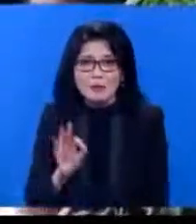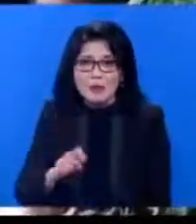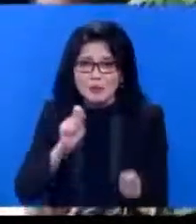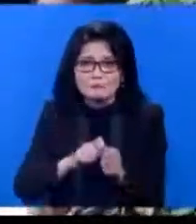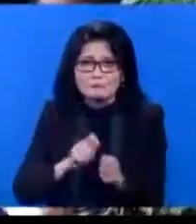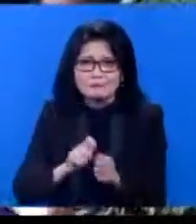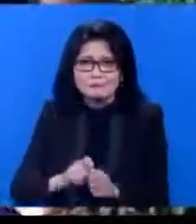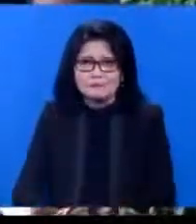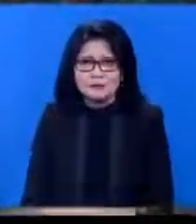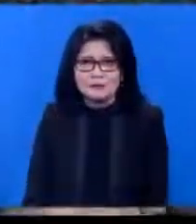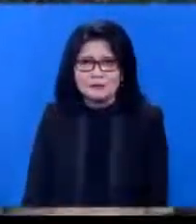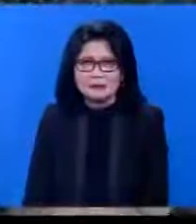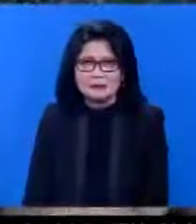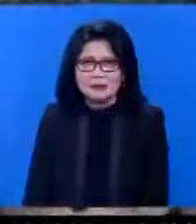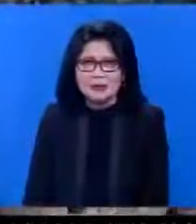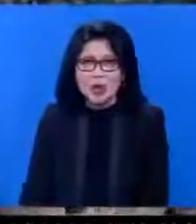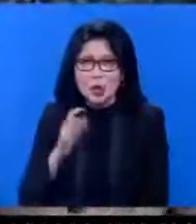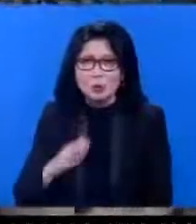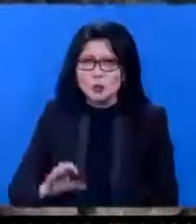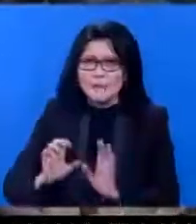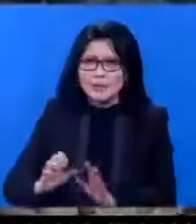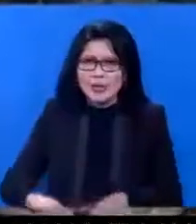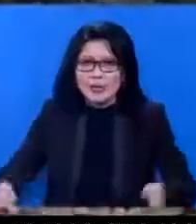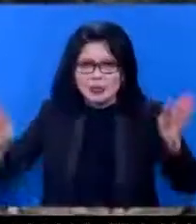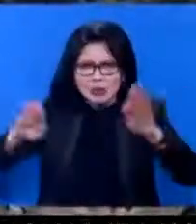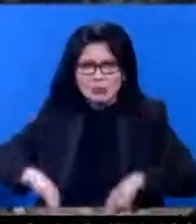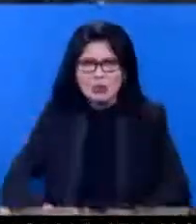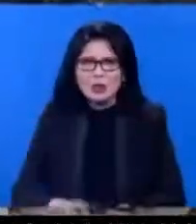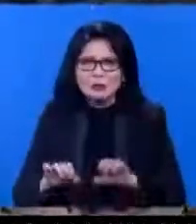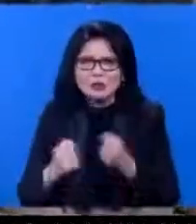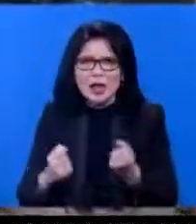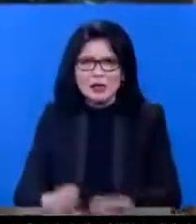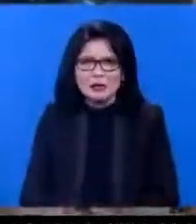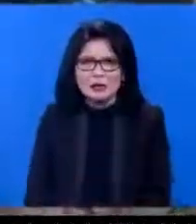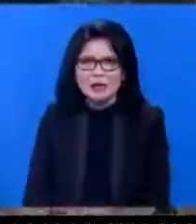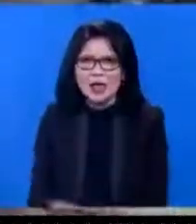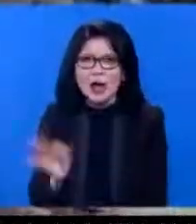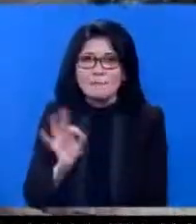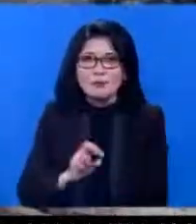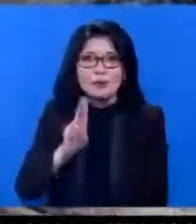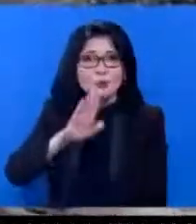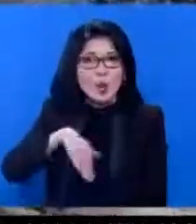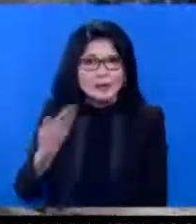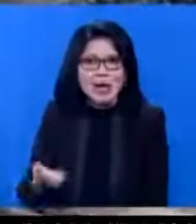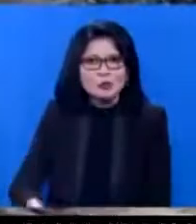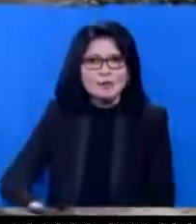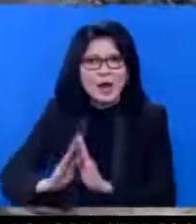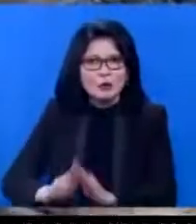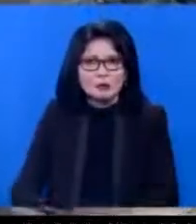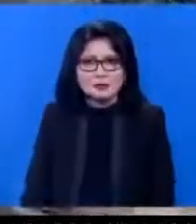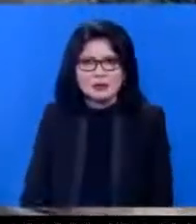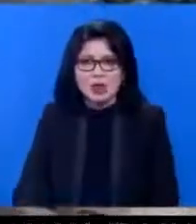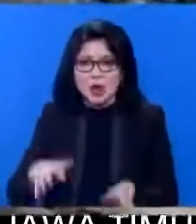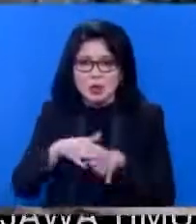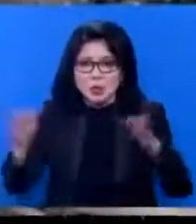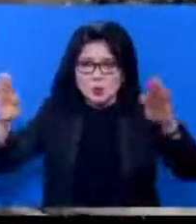yang longsor. Beroncong yang dibangun untuk menahan longsoran tebing sungai ini pun sudah rusak, padahal belum 2 tahun dibangun. Longsor tebing